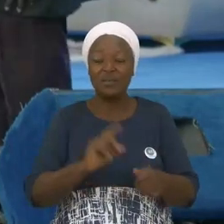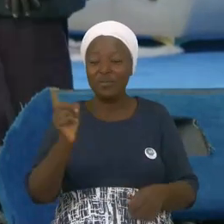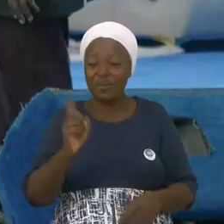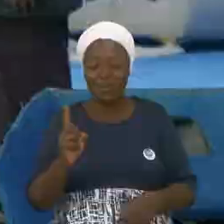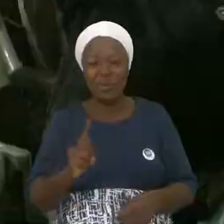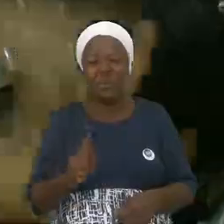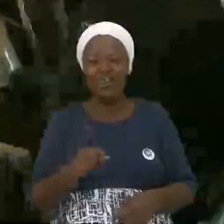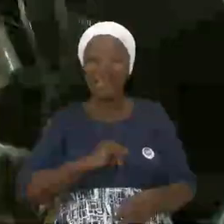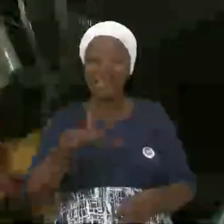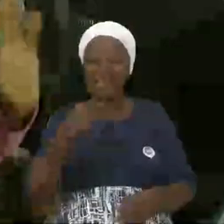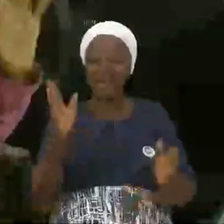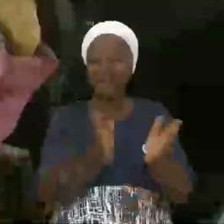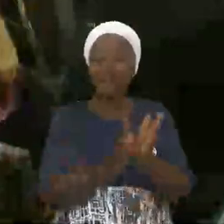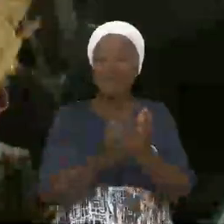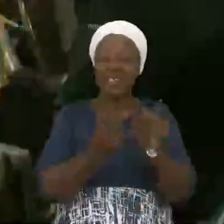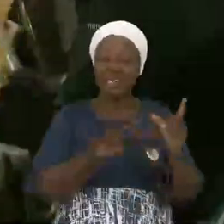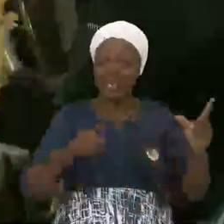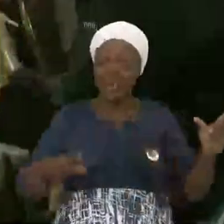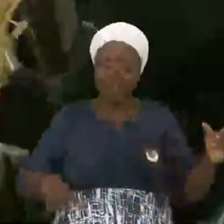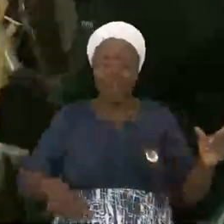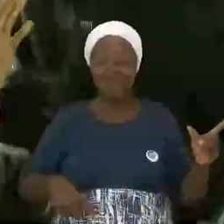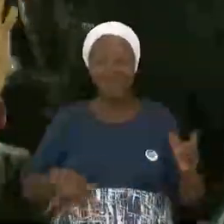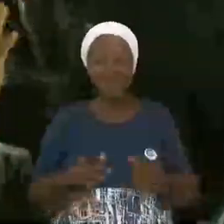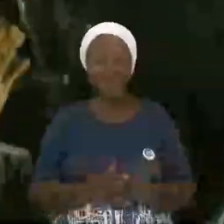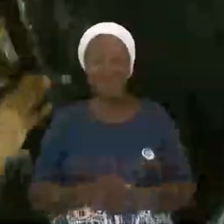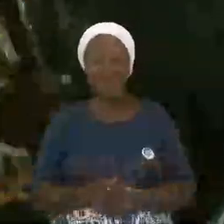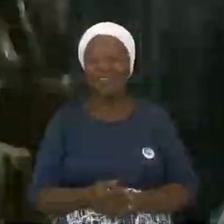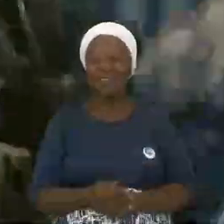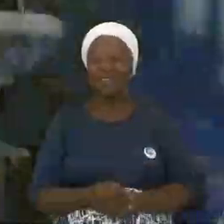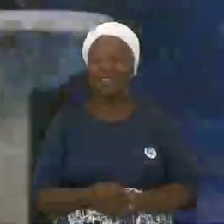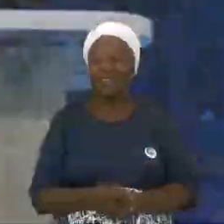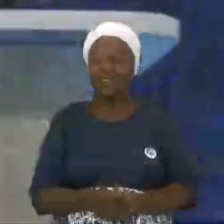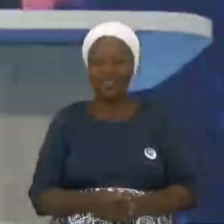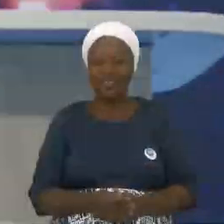atteigne ce soir. Tout le monde part aujourd'hui. Gloire à Dieu.